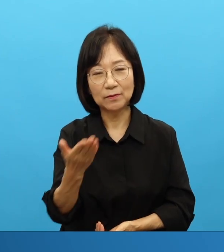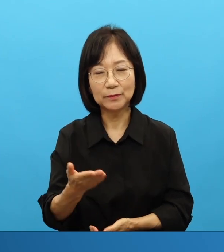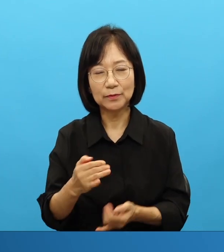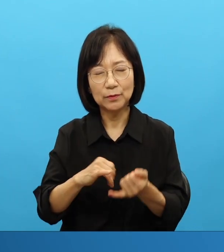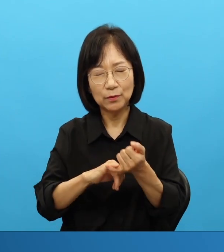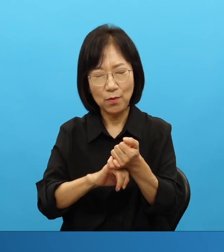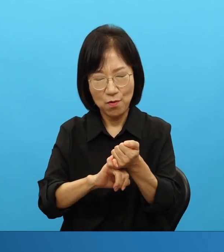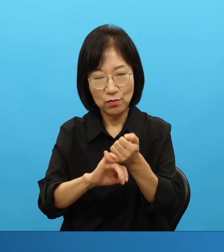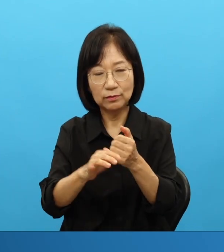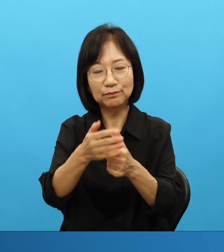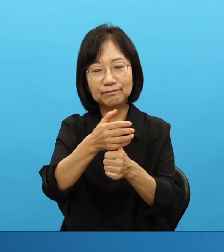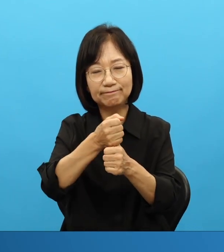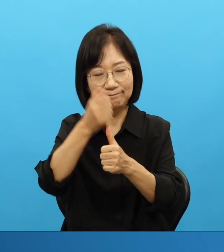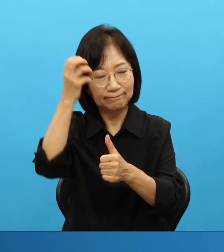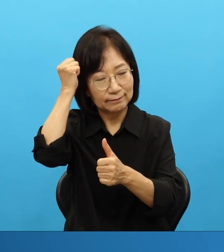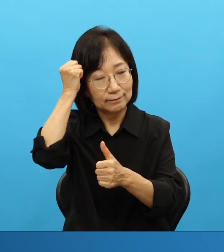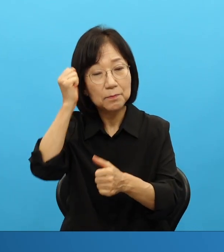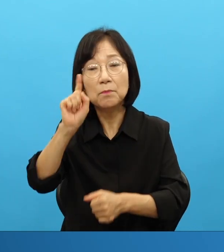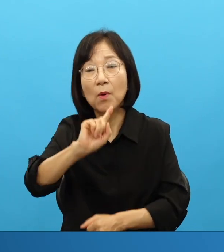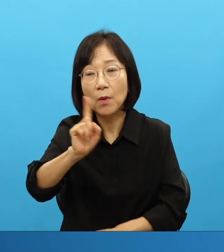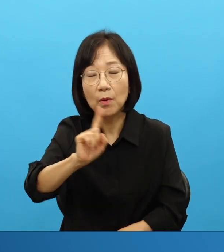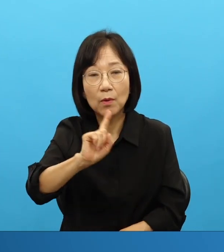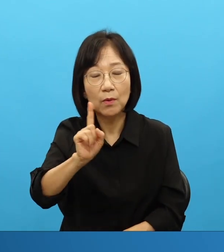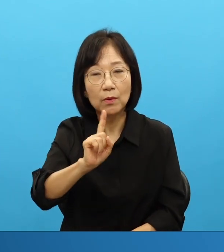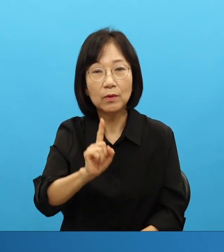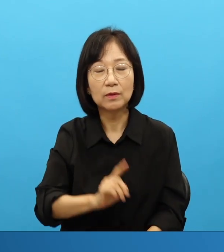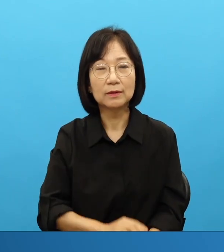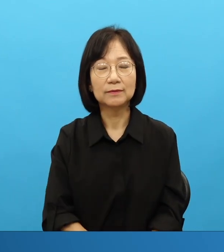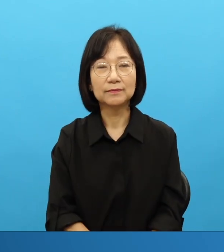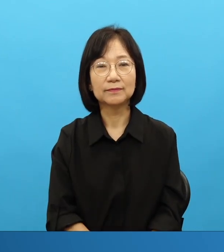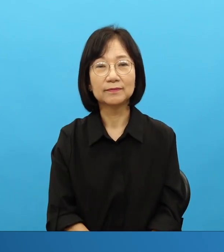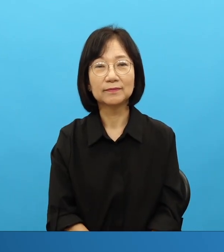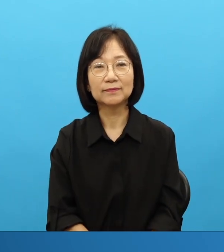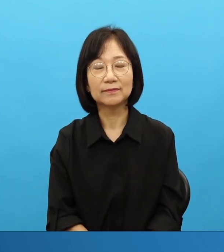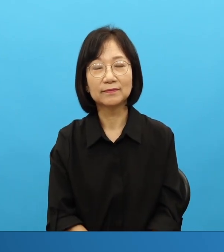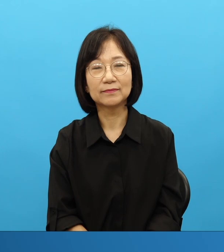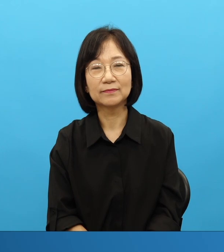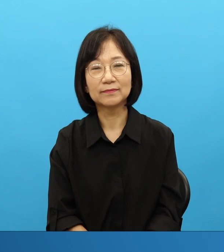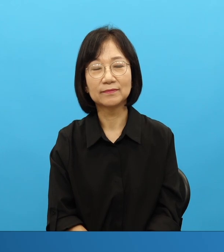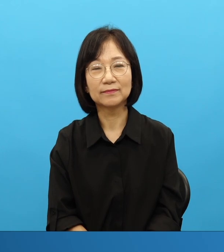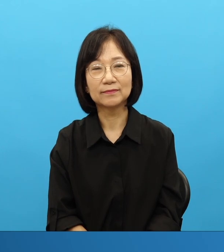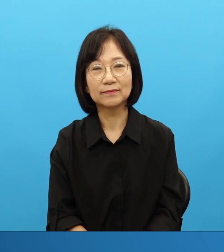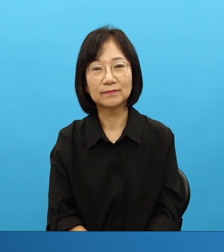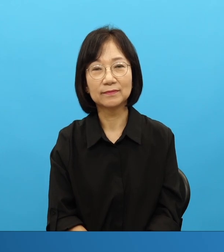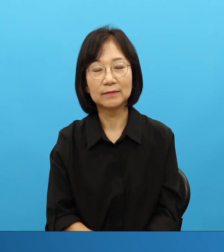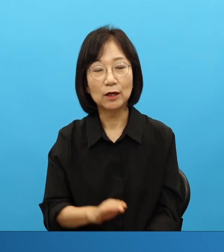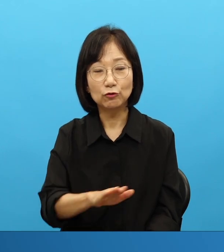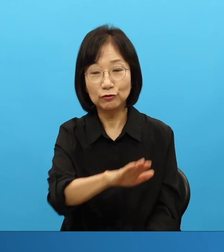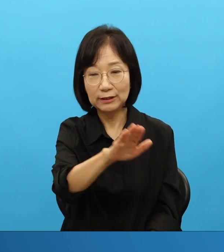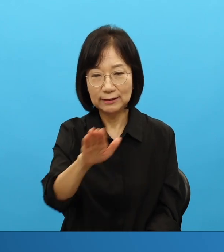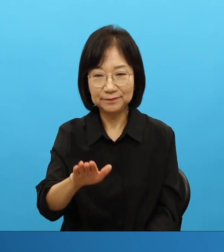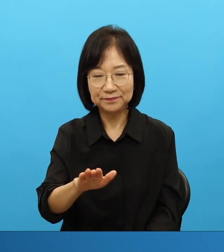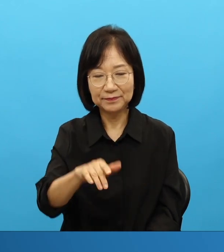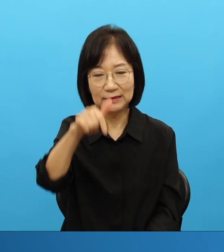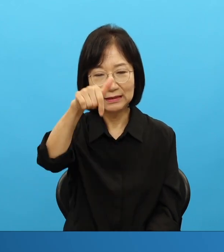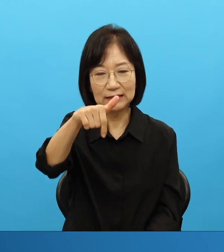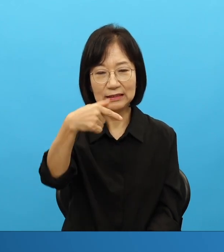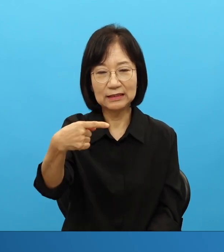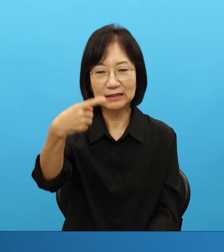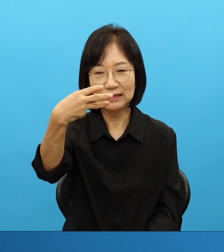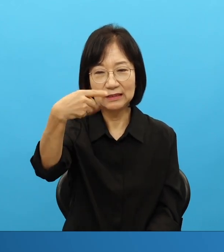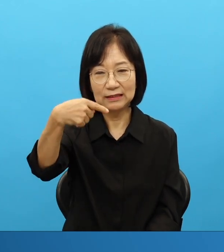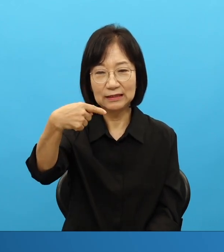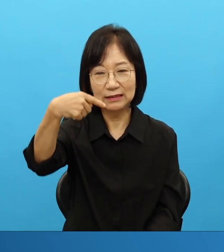뭐냐? What is the covenant you must hold on to in today's introduction? 우리는 그릇을 바꿔야 됩니다. We must change our